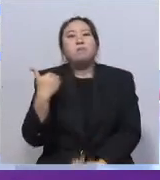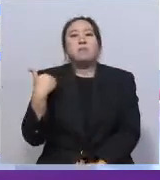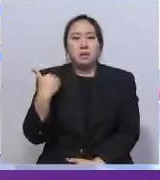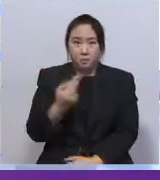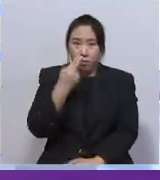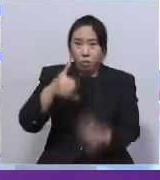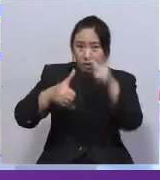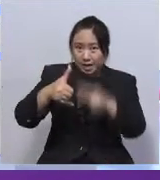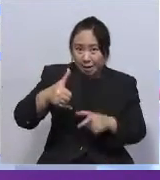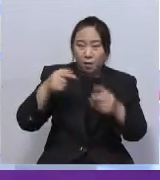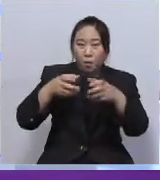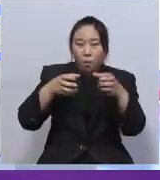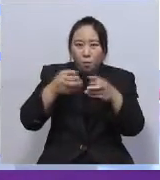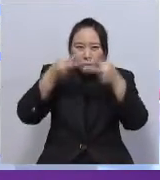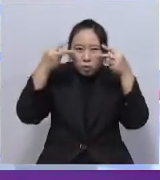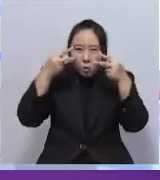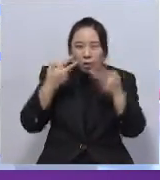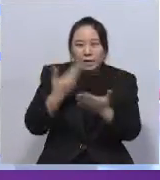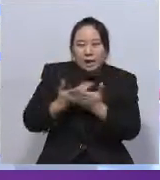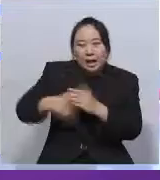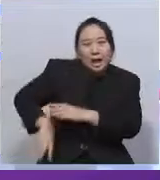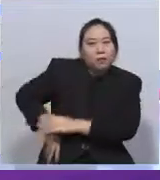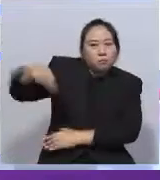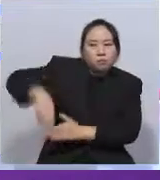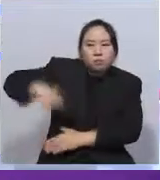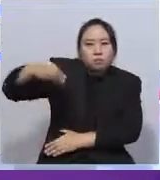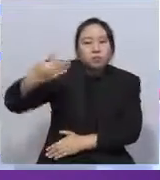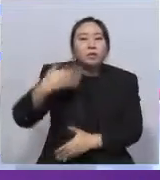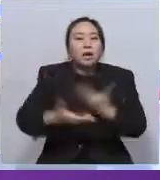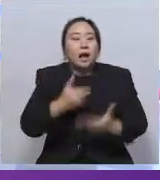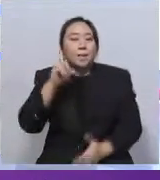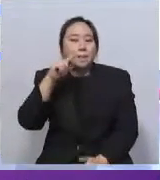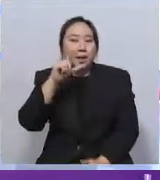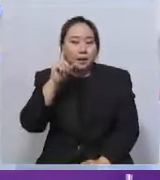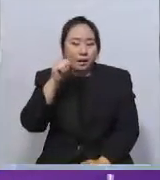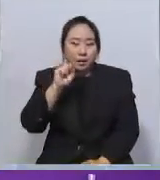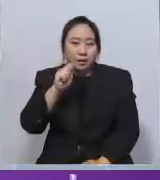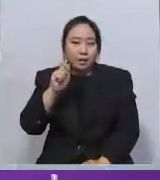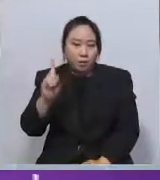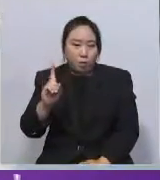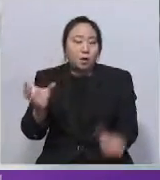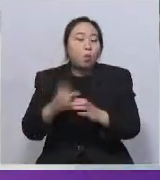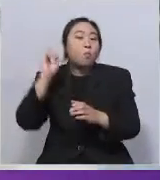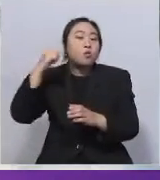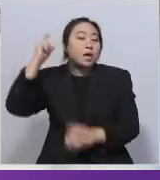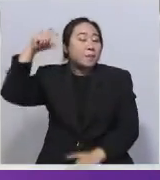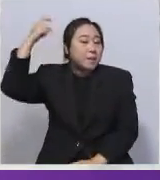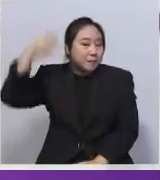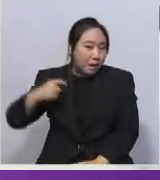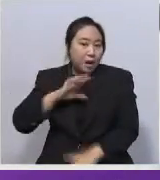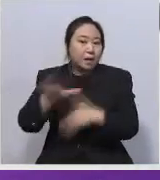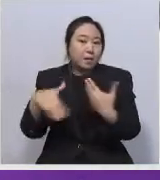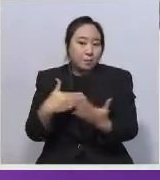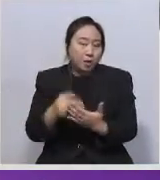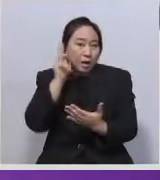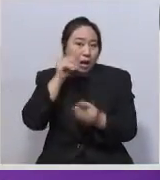กันนะคะสำหรับพฤติกรรมของแก๊งล้วงกระเป๋าที่ออกอาละวาดอยู่ที่ตลาดสดแม่สอดตอนนี้นะคะเป็นกลุ่มหญิงชาวเมียนมาทั้งหมดนะคะตามร